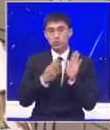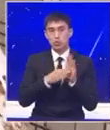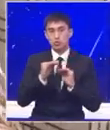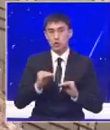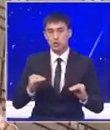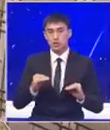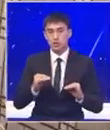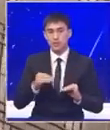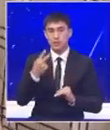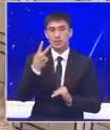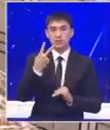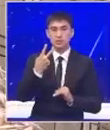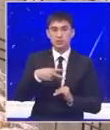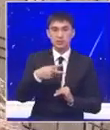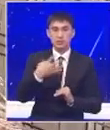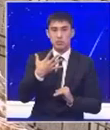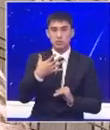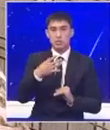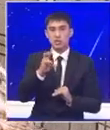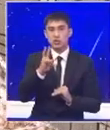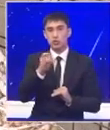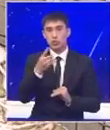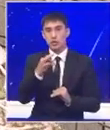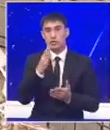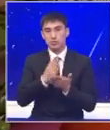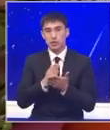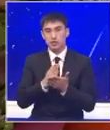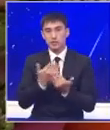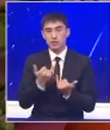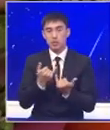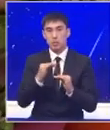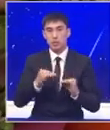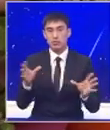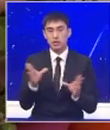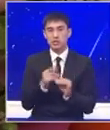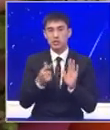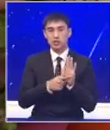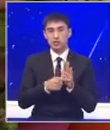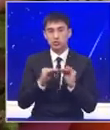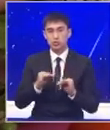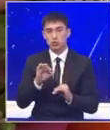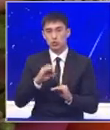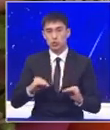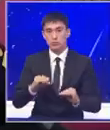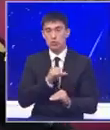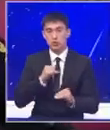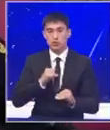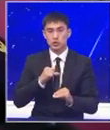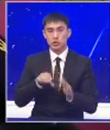баласы, 27 немересі мен 25 шөбересі бар. Саяси науқанда балаларымен қатар 7 шөбересімен бірге өз таңдауын